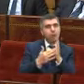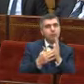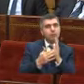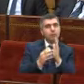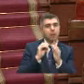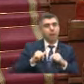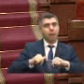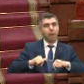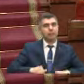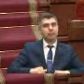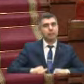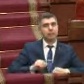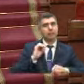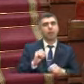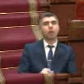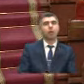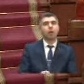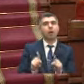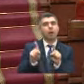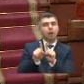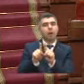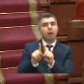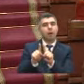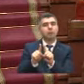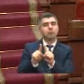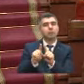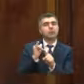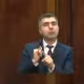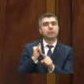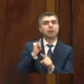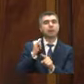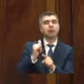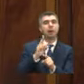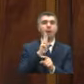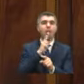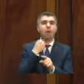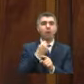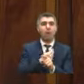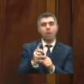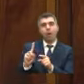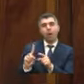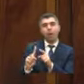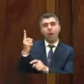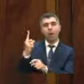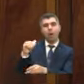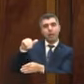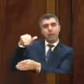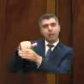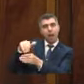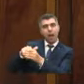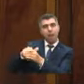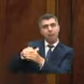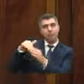مكوناتها ما هي إلا استمرار للحكومة التي حازت على ثقة